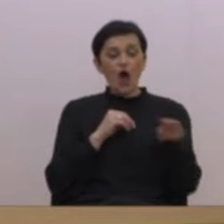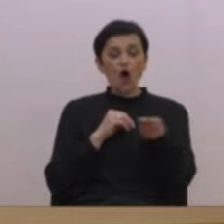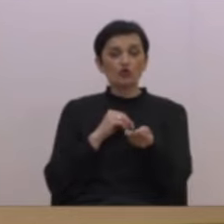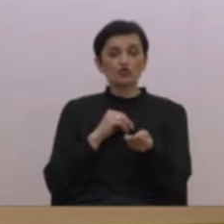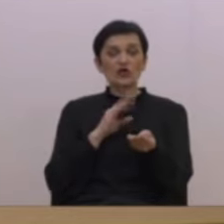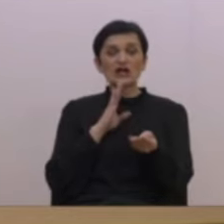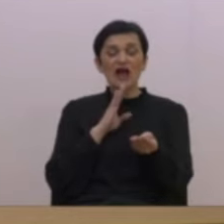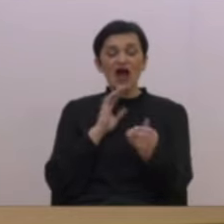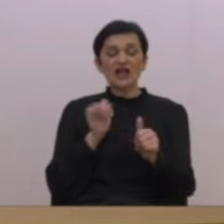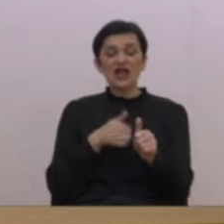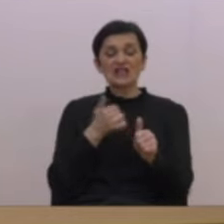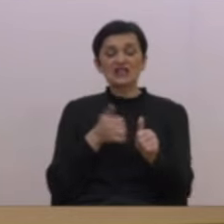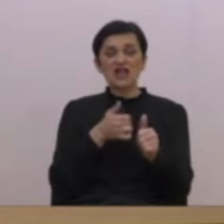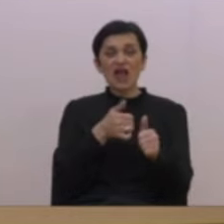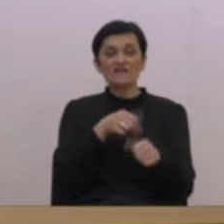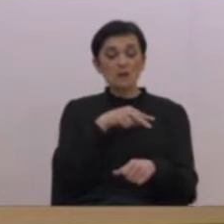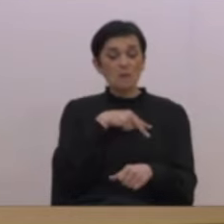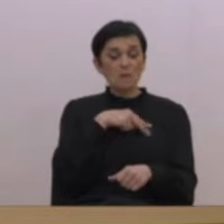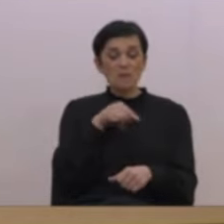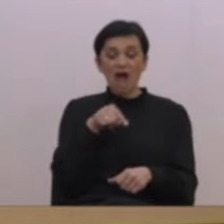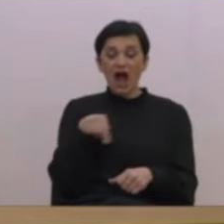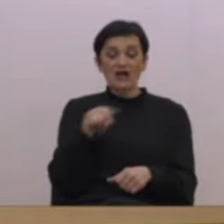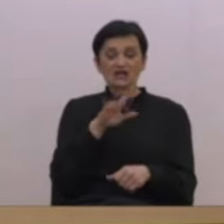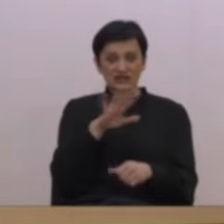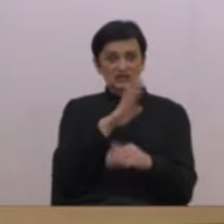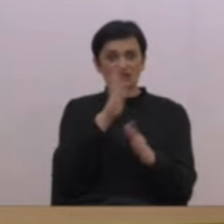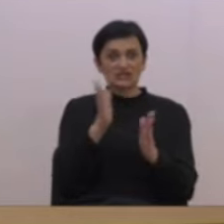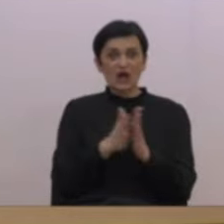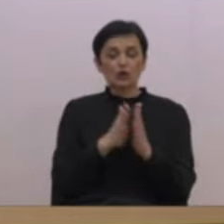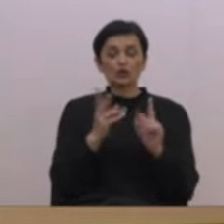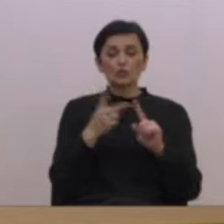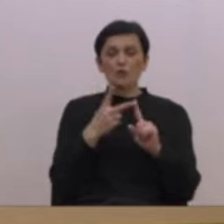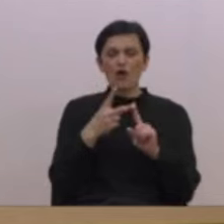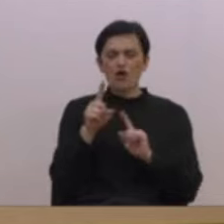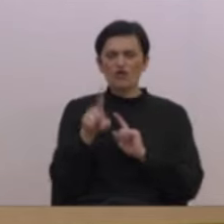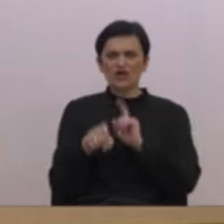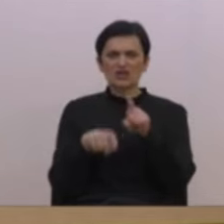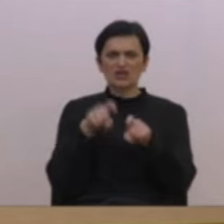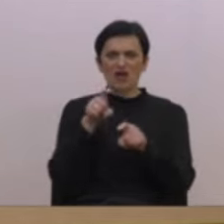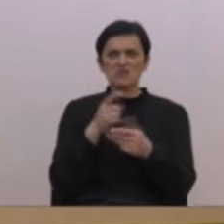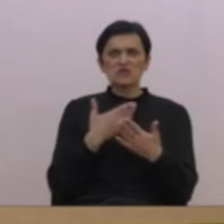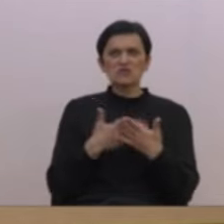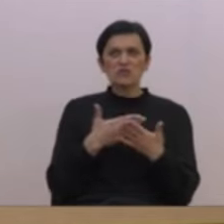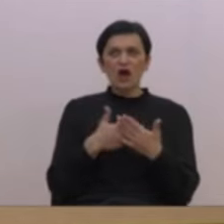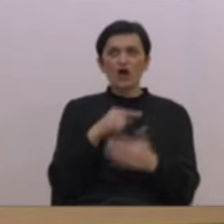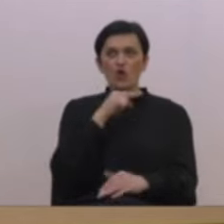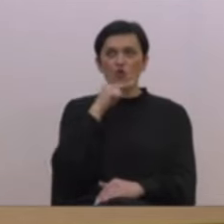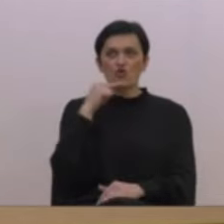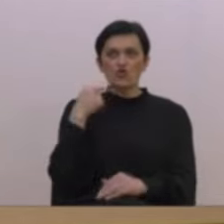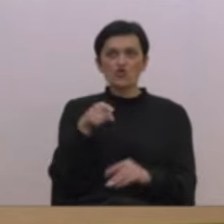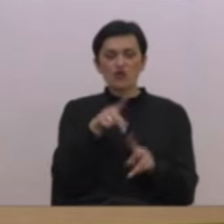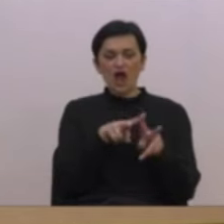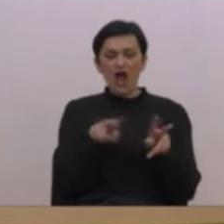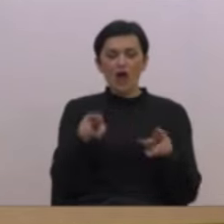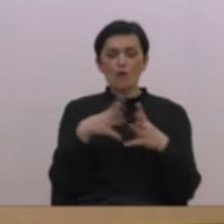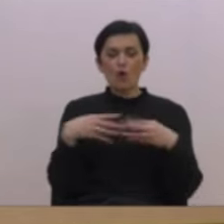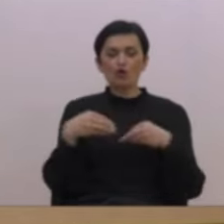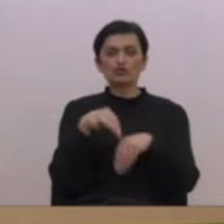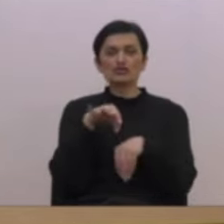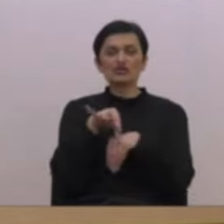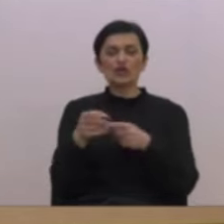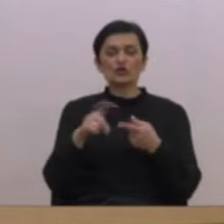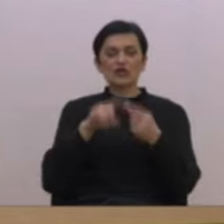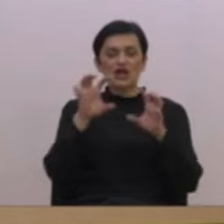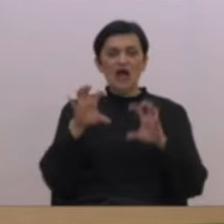დევნიან ქალებს ამ პარლამენტიდან კი არა საერთოდ. Მეორე ნაბიჯი არის ის, რომ მაგალითად რუსეთივით გააუქმოთ ოჯახში ძალადობის